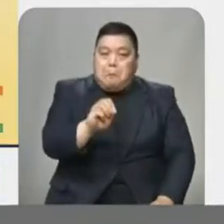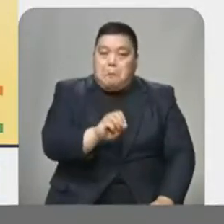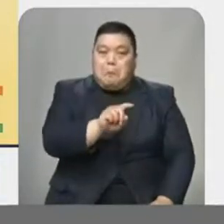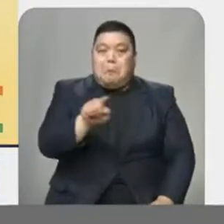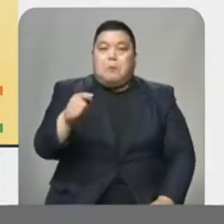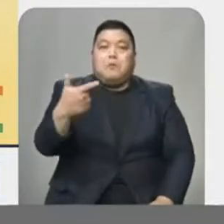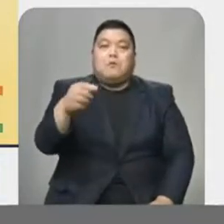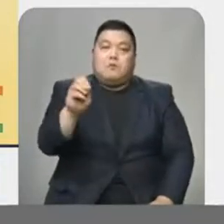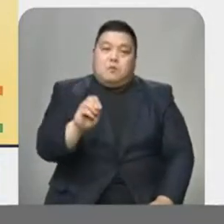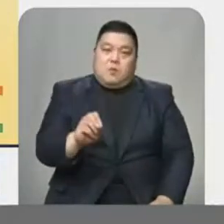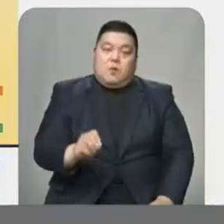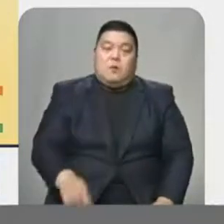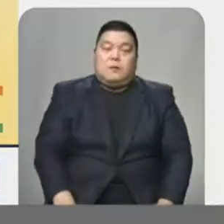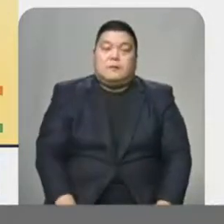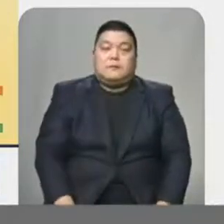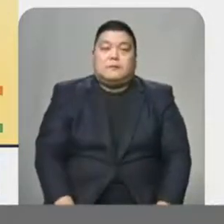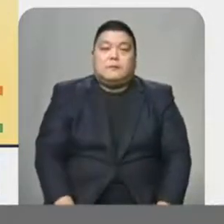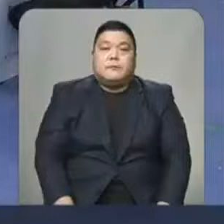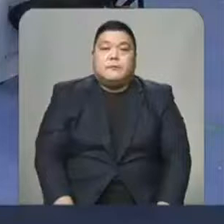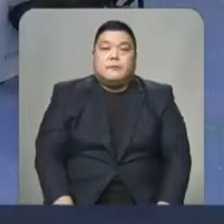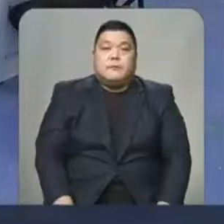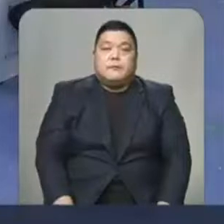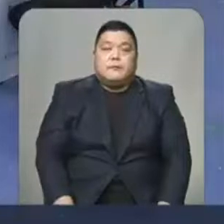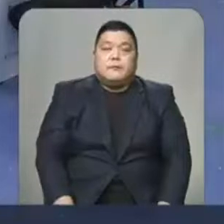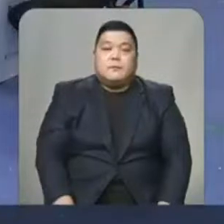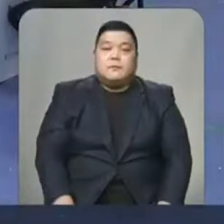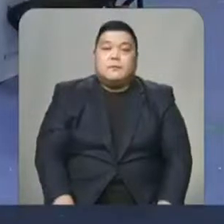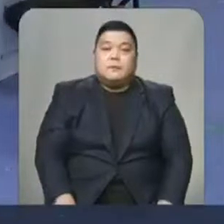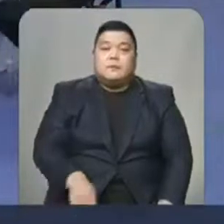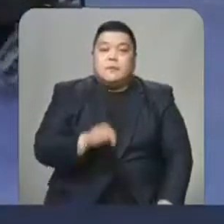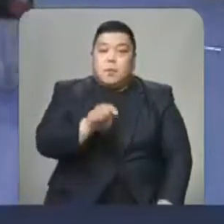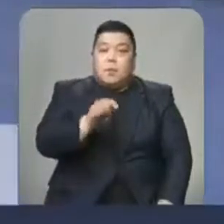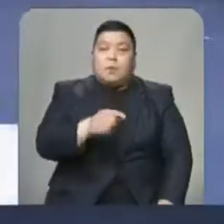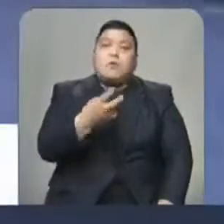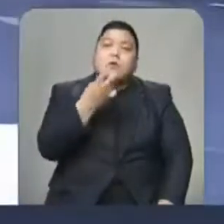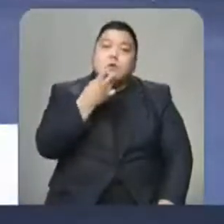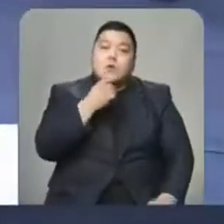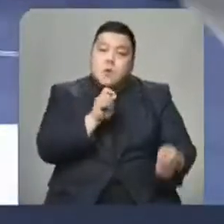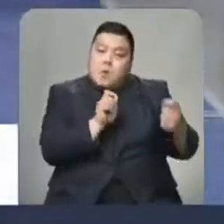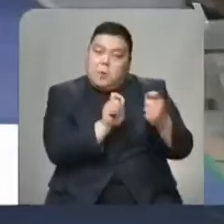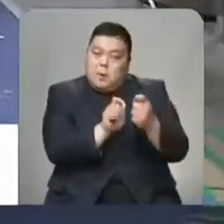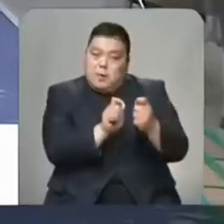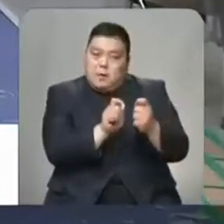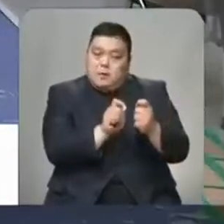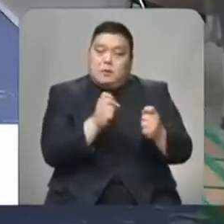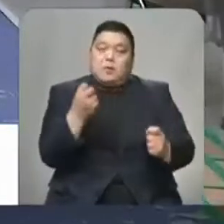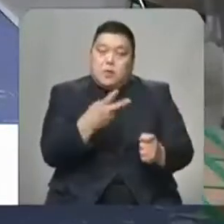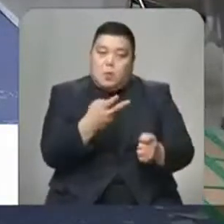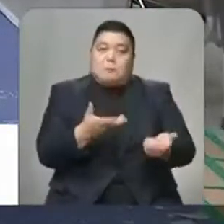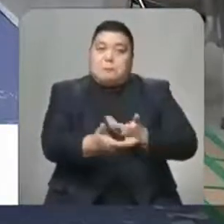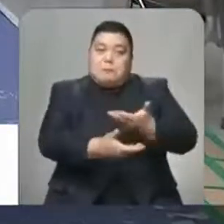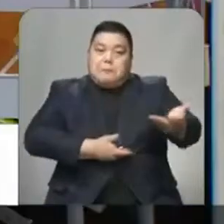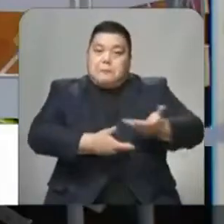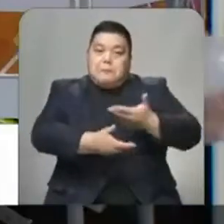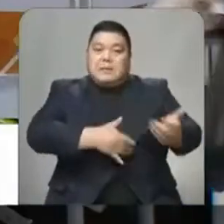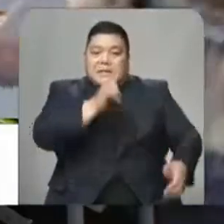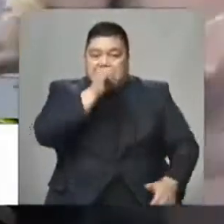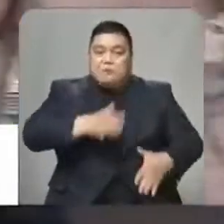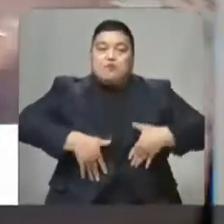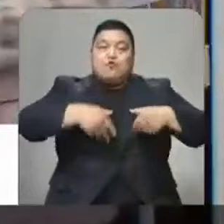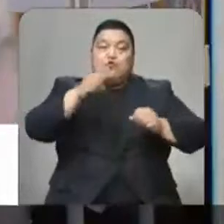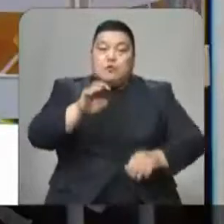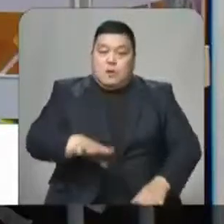씩 앞서 과반을 차지했습니다 정치권에서는 서울과 지리적으로 가깝고 인적 교류도 활발한 충청과